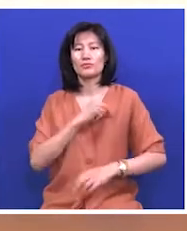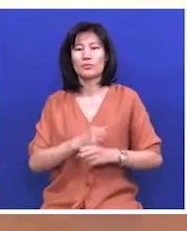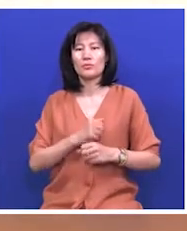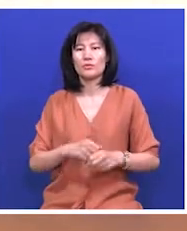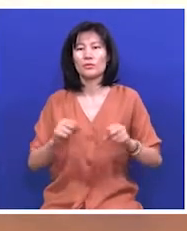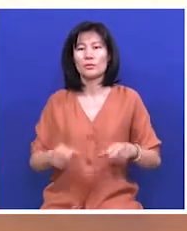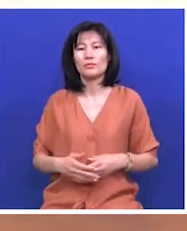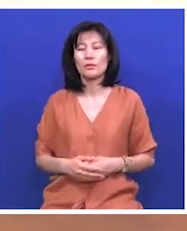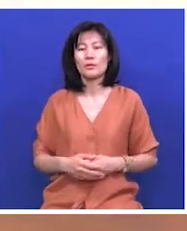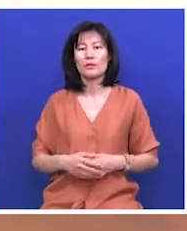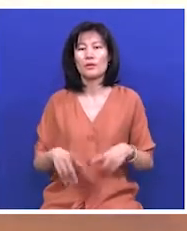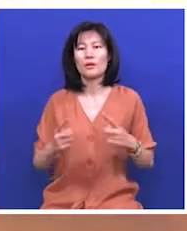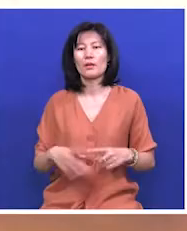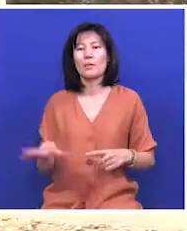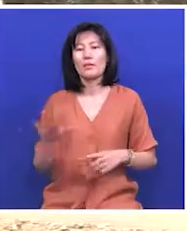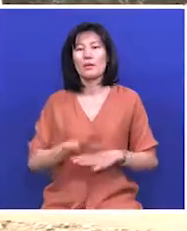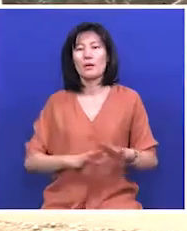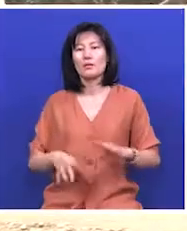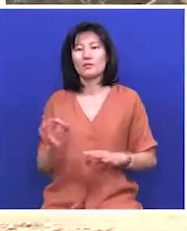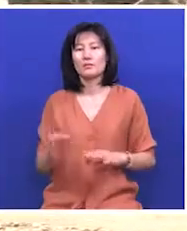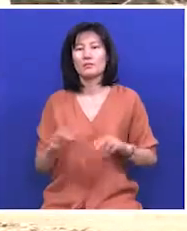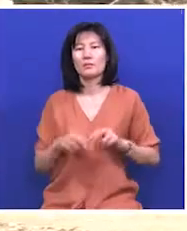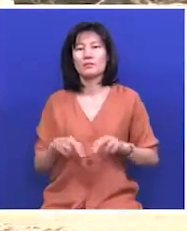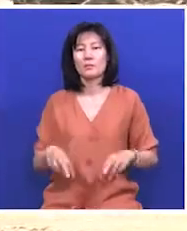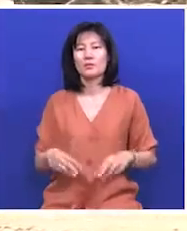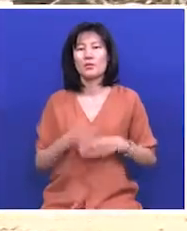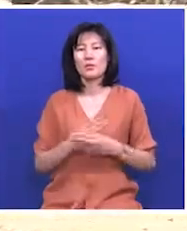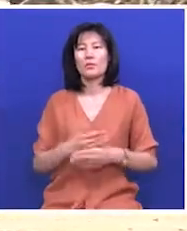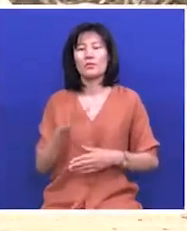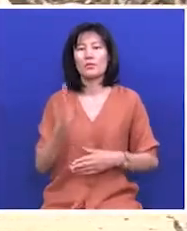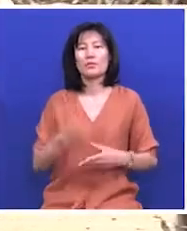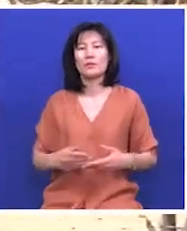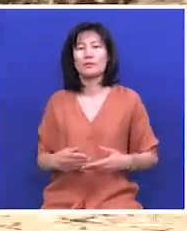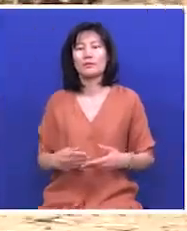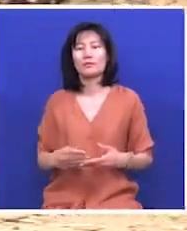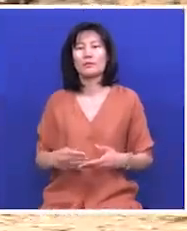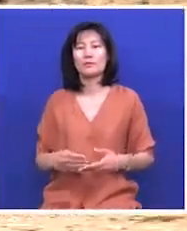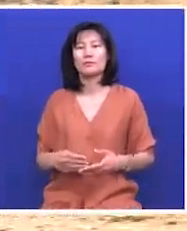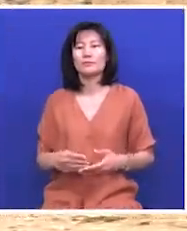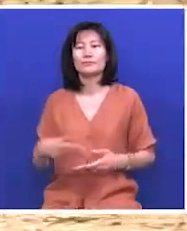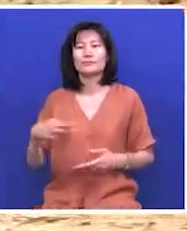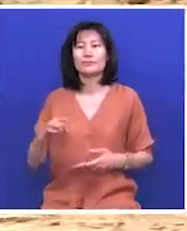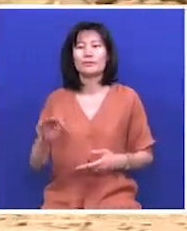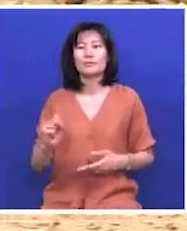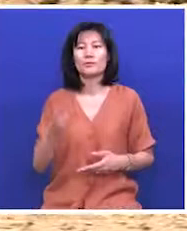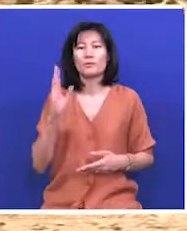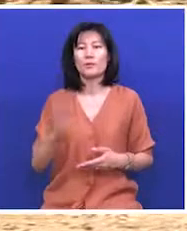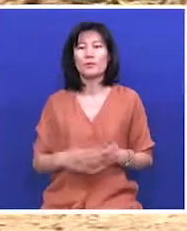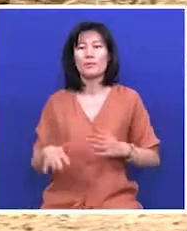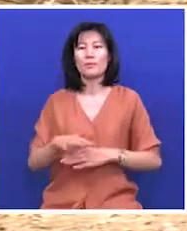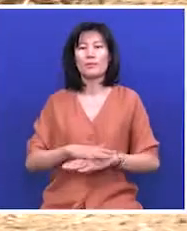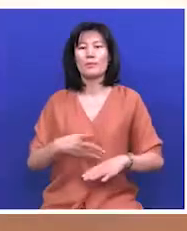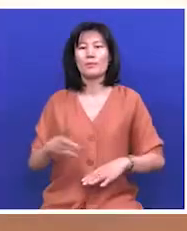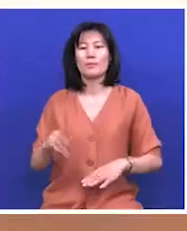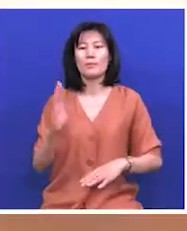шығарып жұмысты жүргізіп жатыр ғой әйтеуір. Қалғаны бары дұрыс. Мемлекет тарапынан бәрі көмектер келе жатыр. Продуктасы да келе